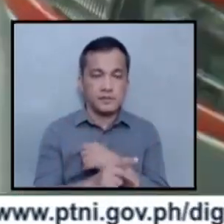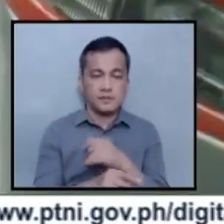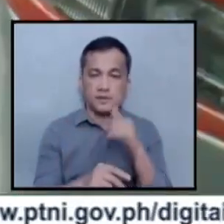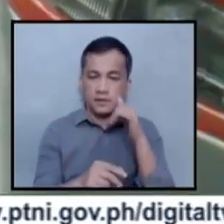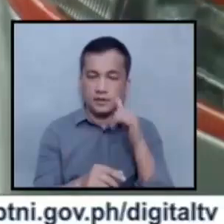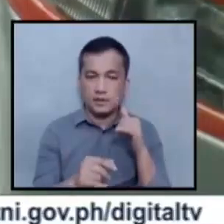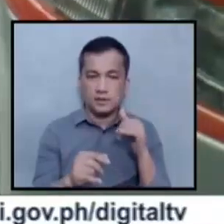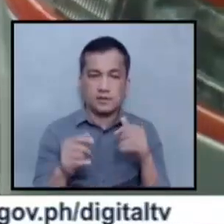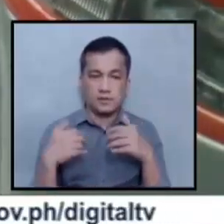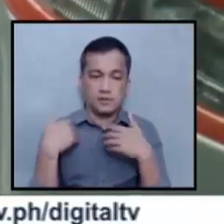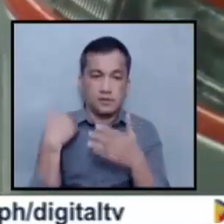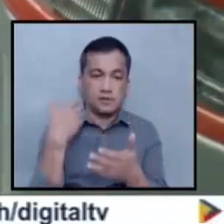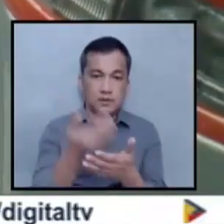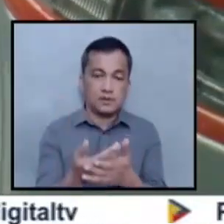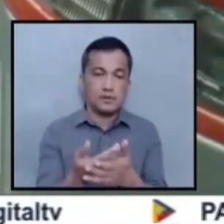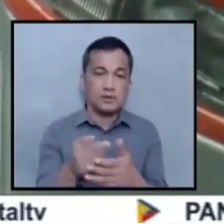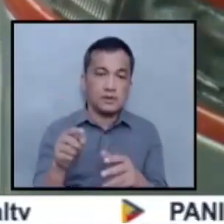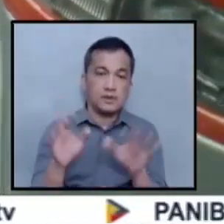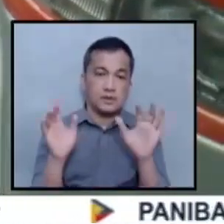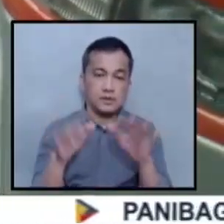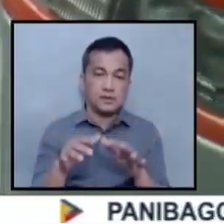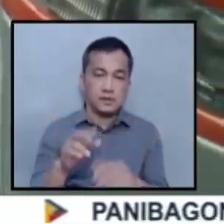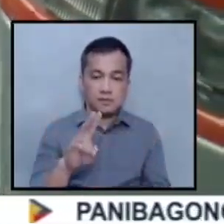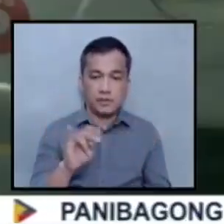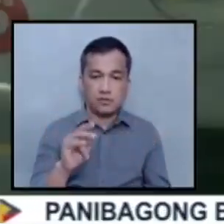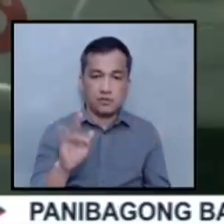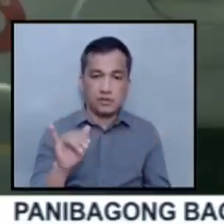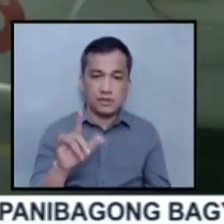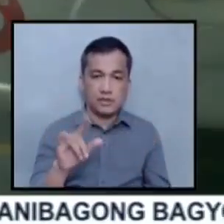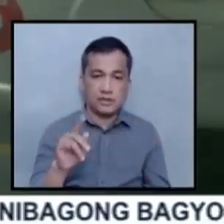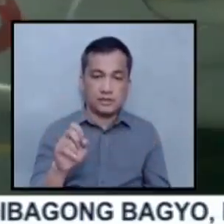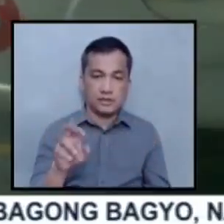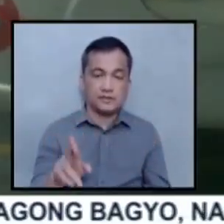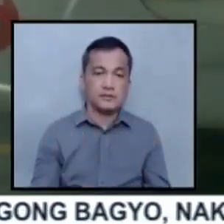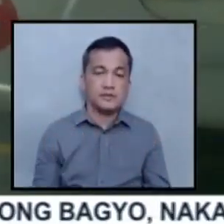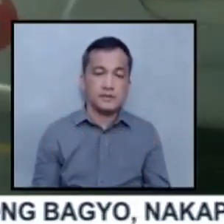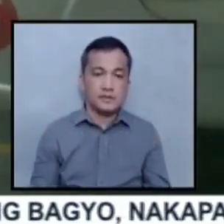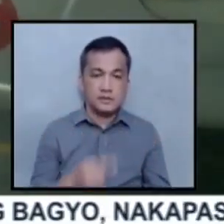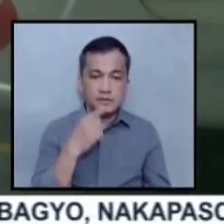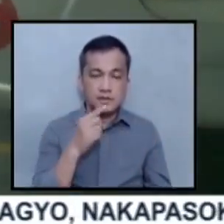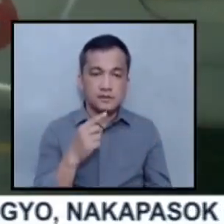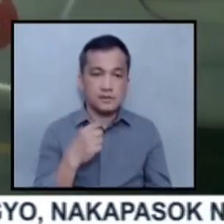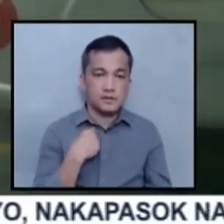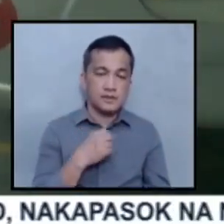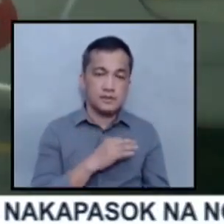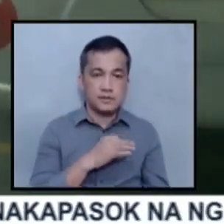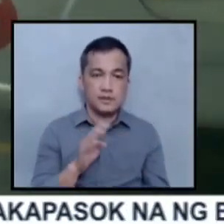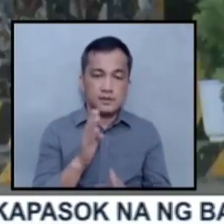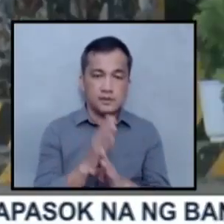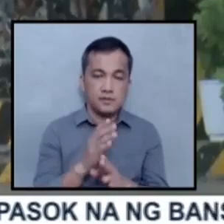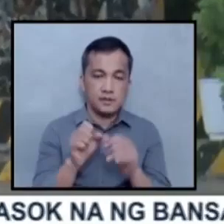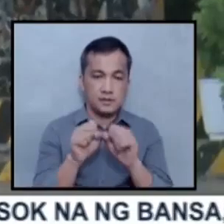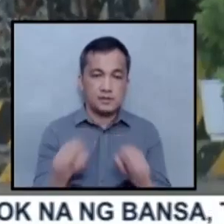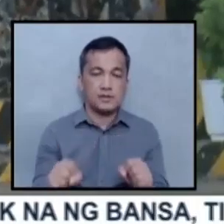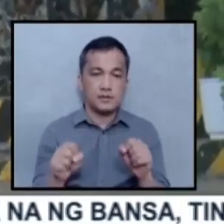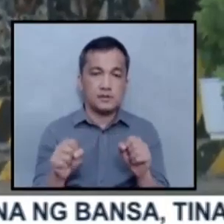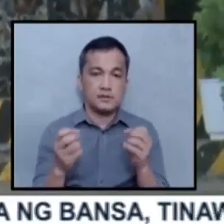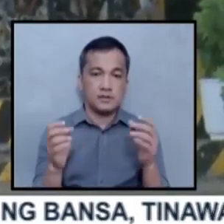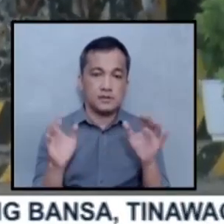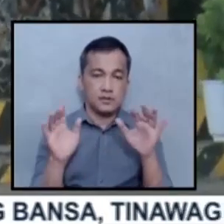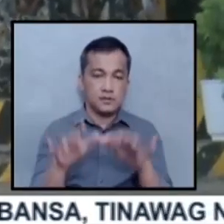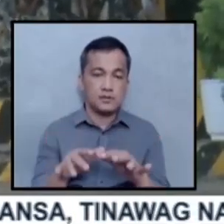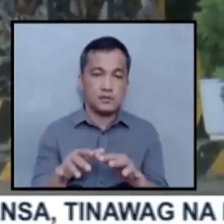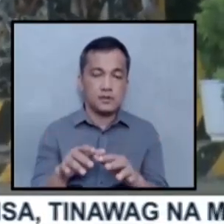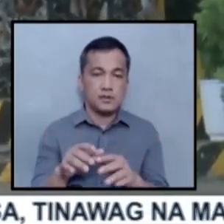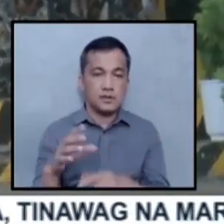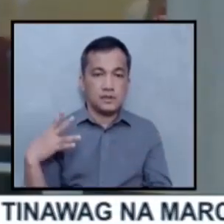ng mga pasahero dito sa Victory Liner. Ayon sa kawani ng nasabing bus station, tambak ang mga pasahero naghihintay sa Olongapo